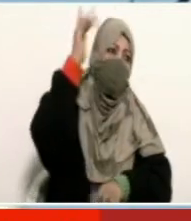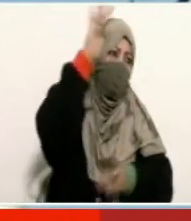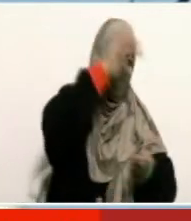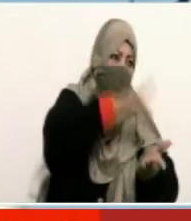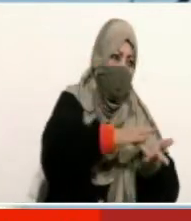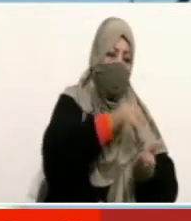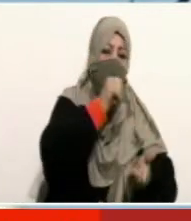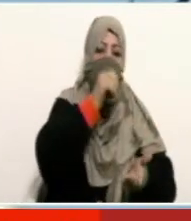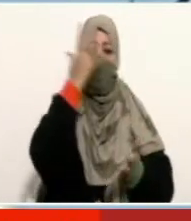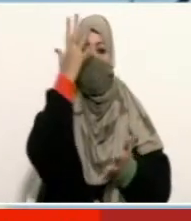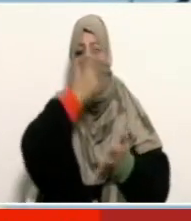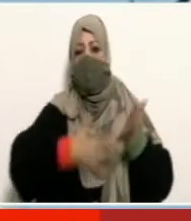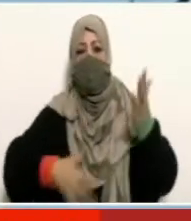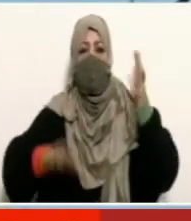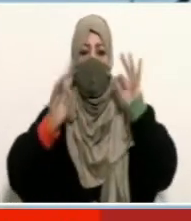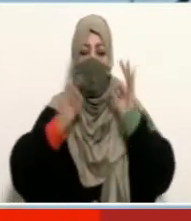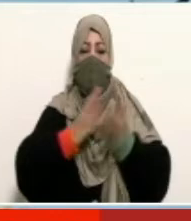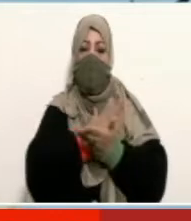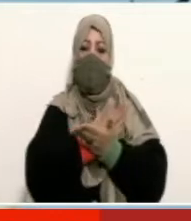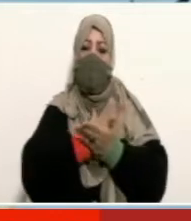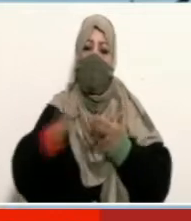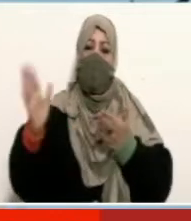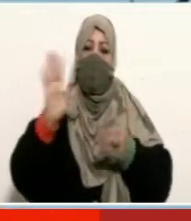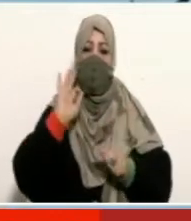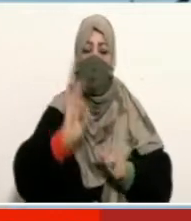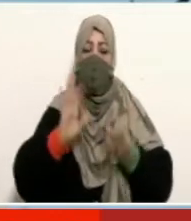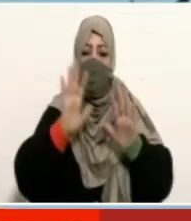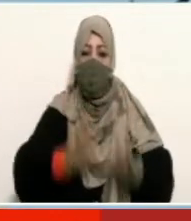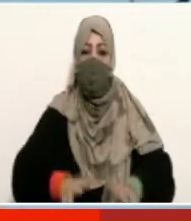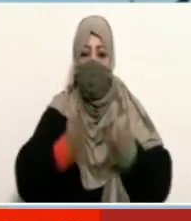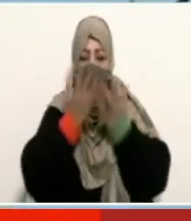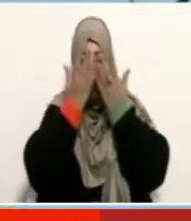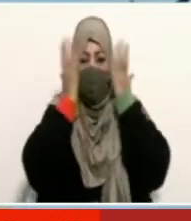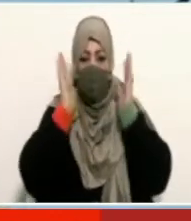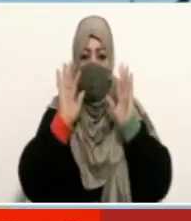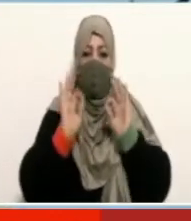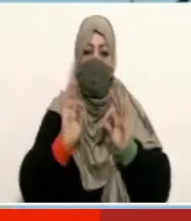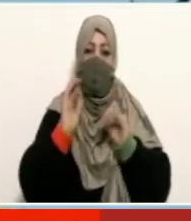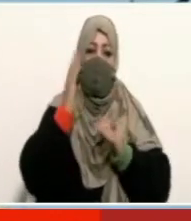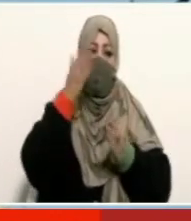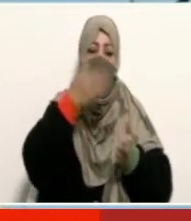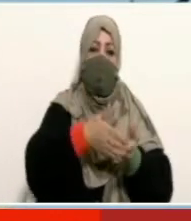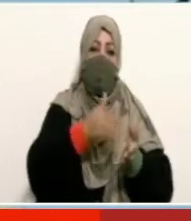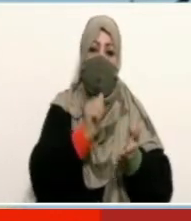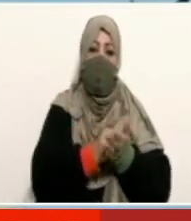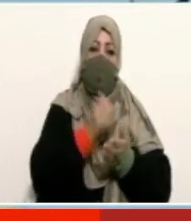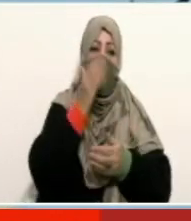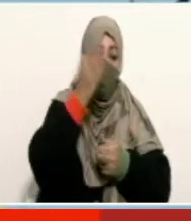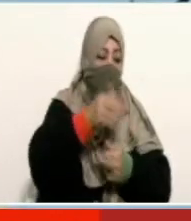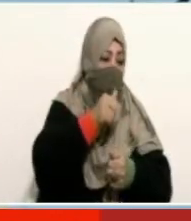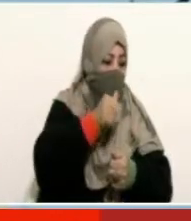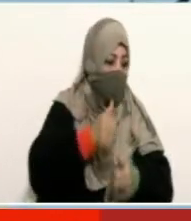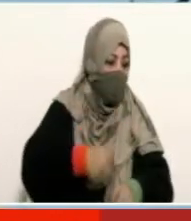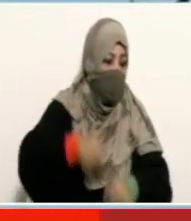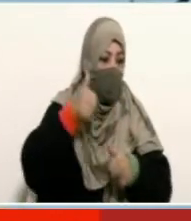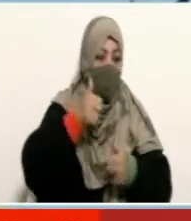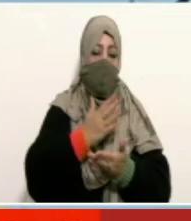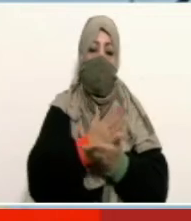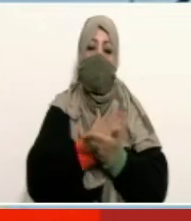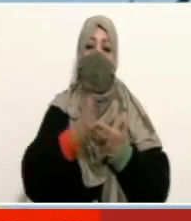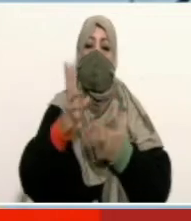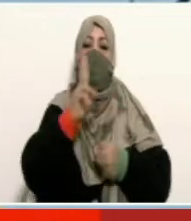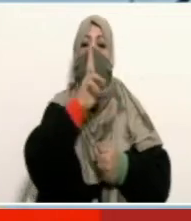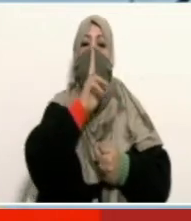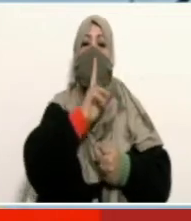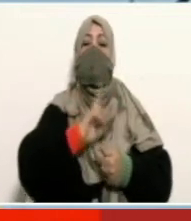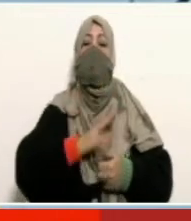ويصلي، وهكذا حتى يصل إلى بيته مثلا ويجد الماء والمغتسل ويتيسر الغسل فيغتسل غسلا